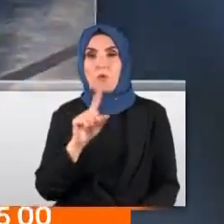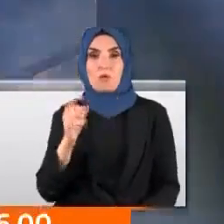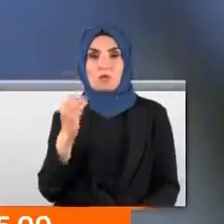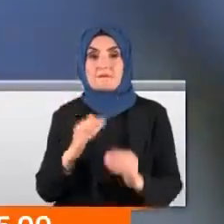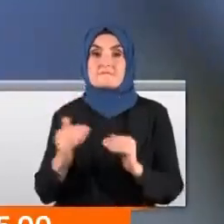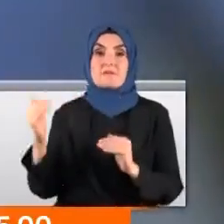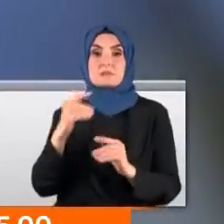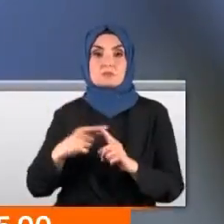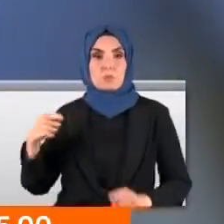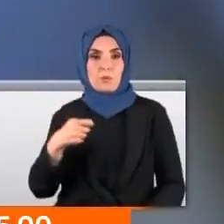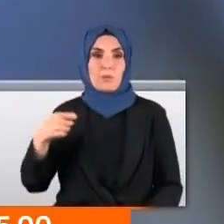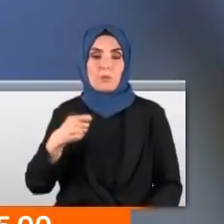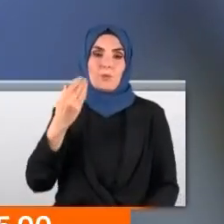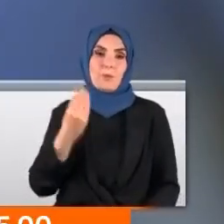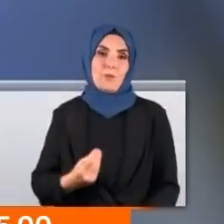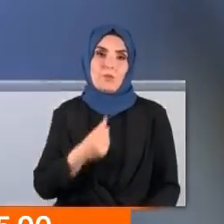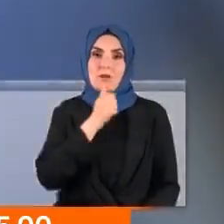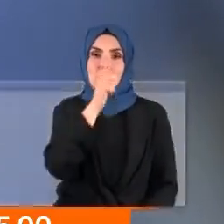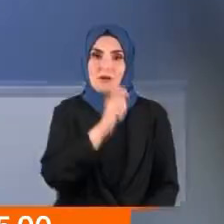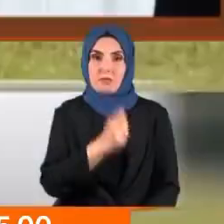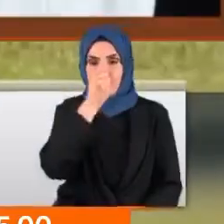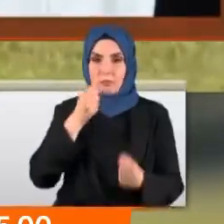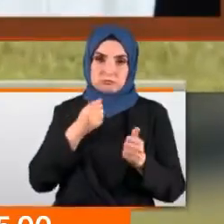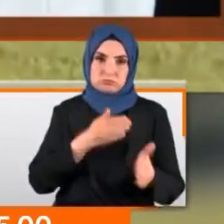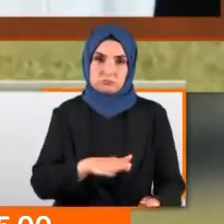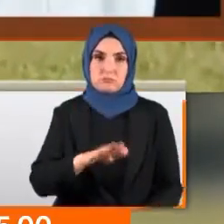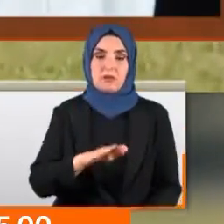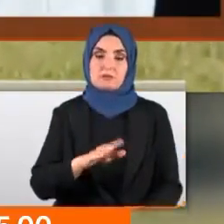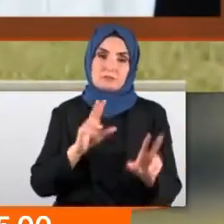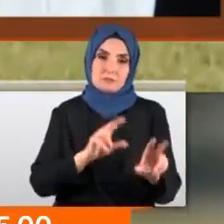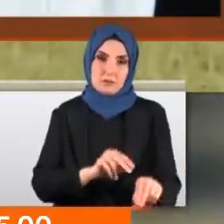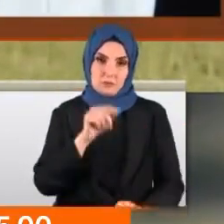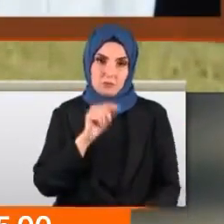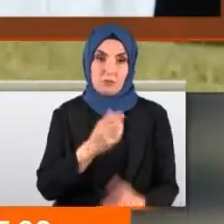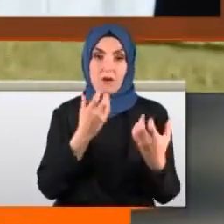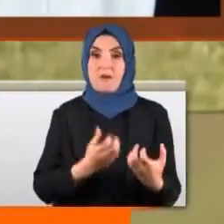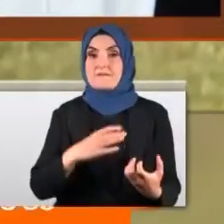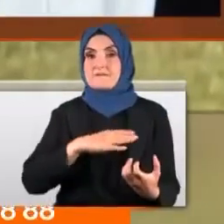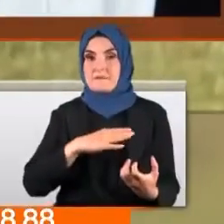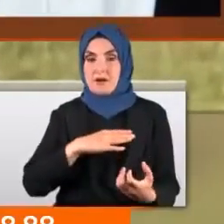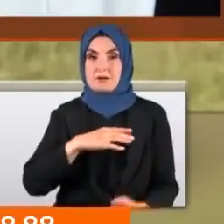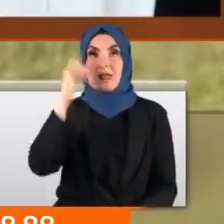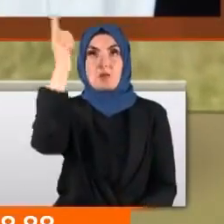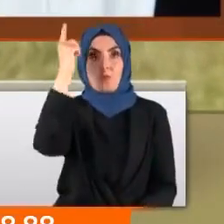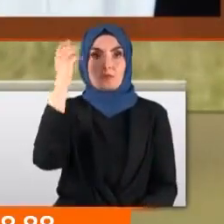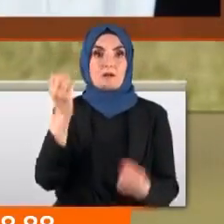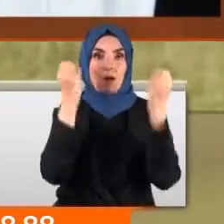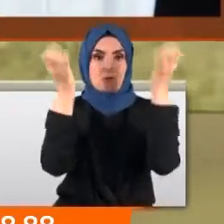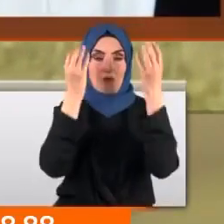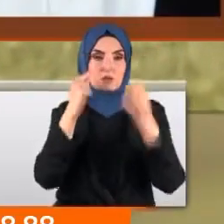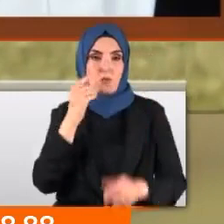kanlar içinde yerde yatıyordu. Durumu ağırdı. Çağrılan ambulans helikopterle hastaneye kaldırıldı.